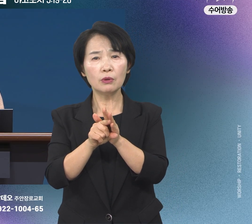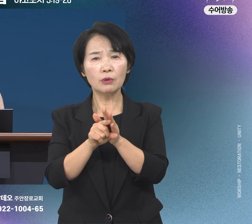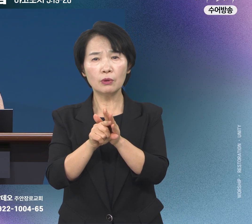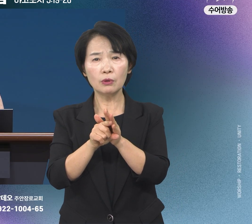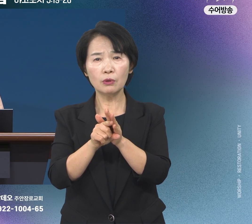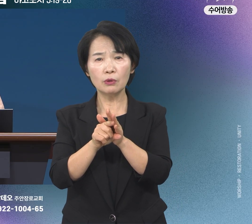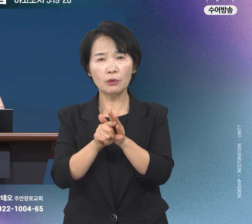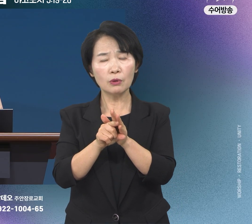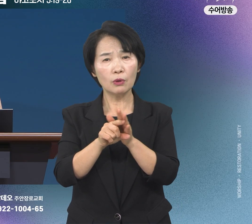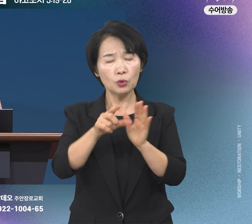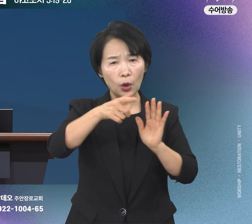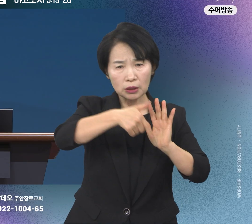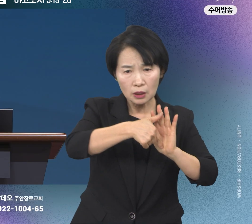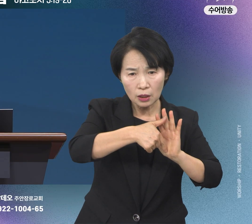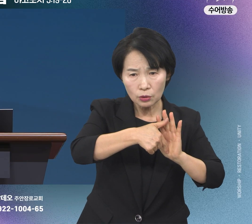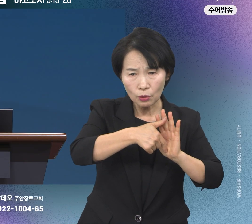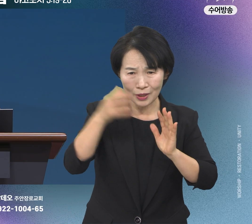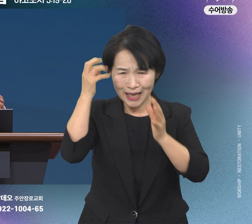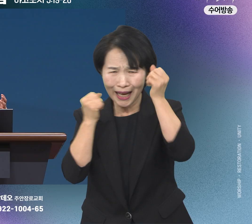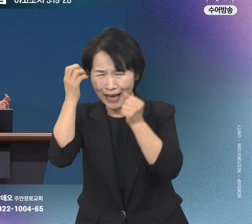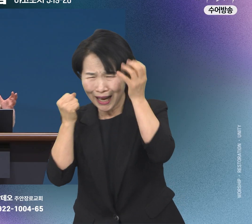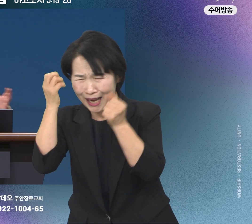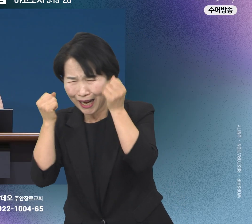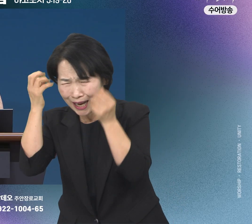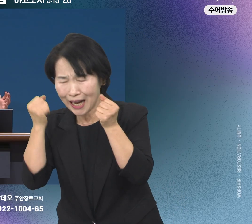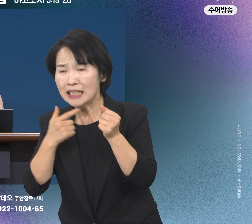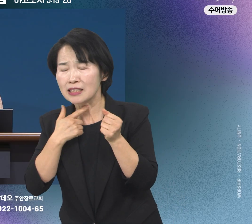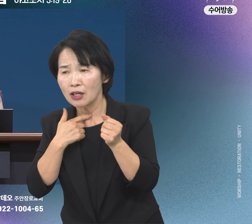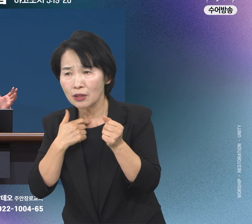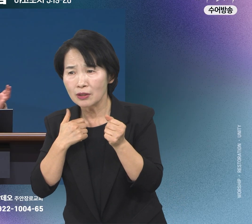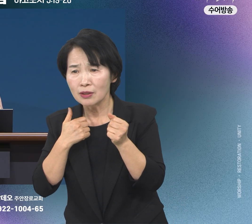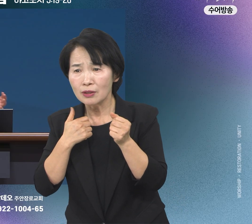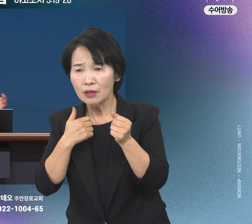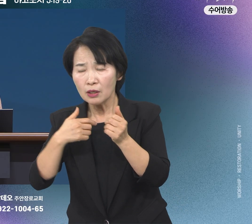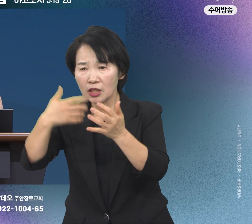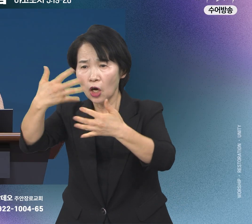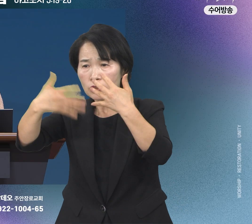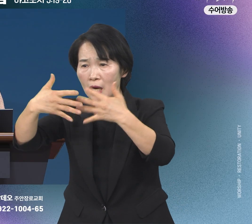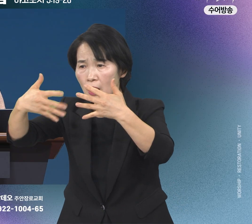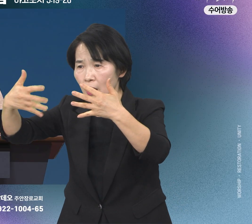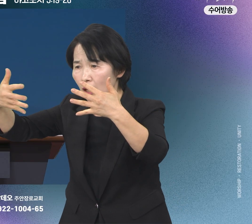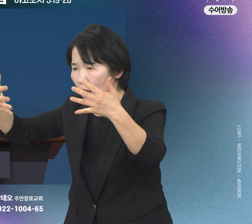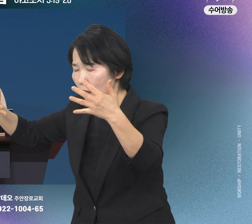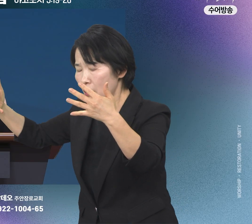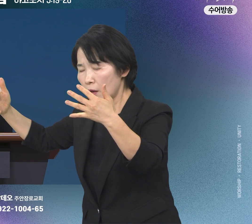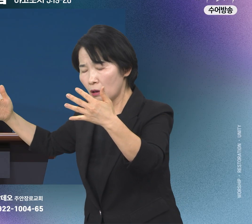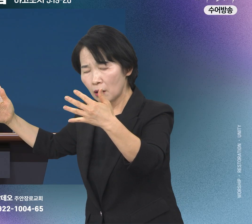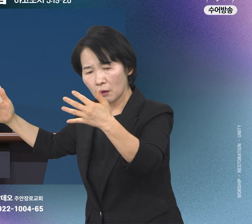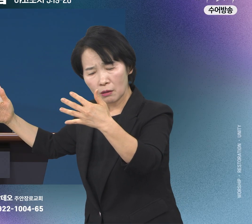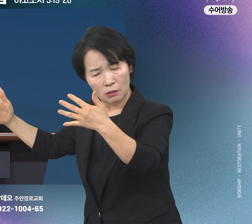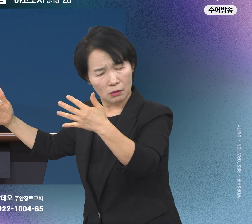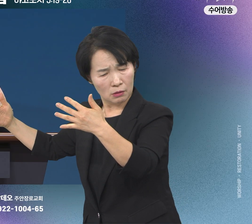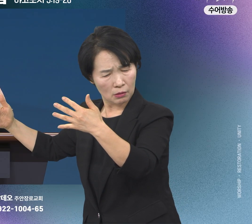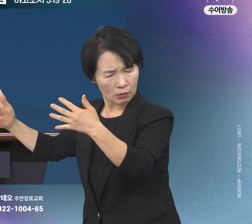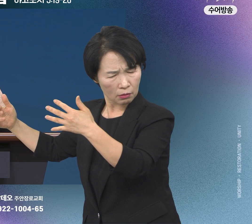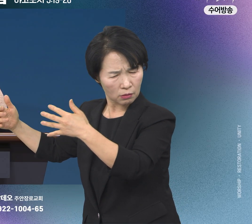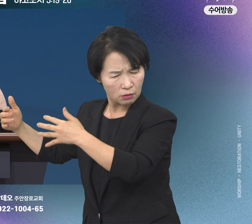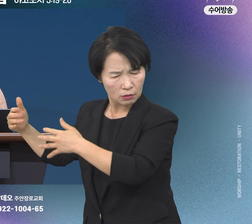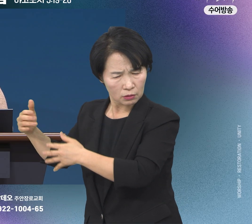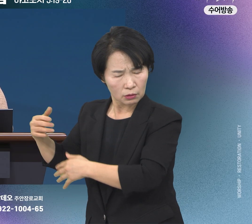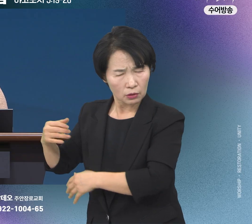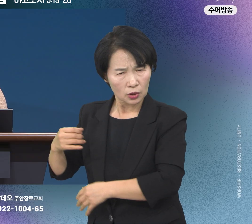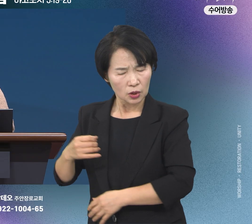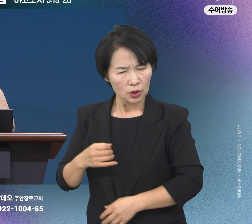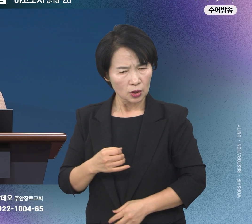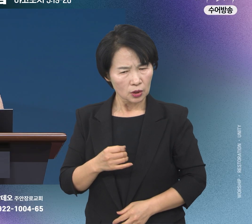이 요한계시록의 실상을 외웠던 그 순간들이랑 파노라마처럼 이제 만감이 교차하는데 처음으로